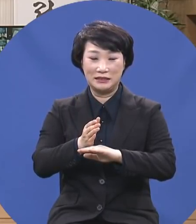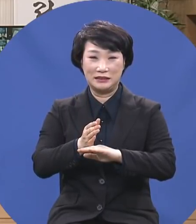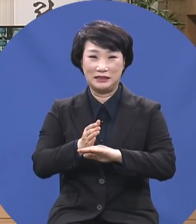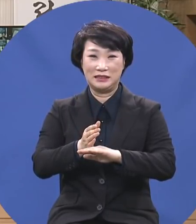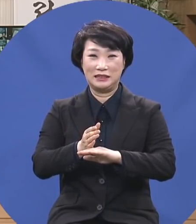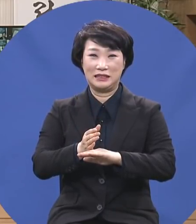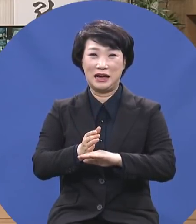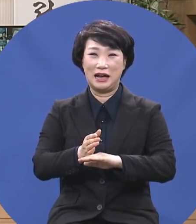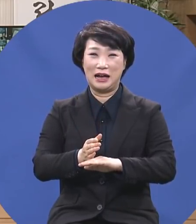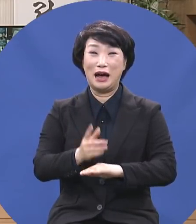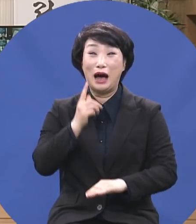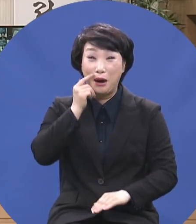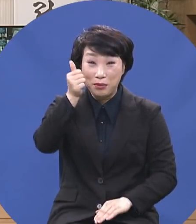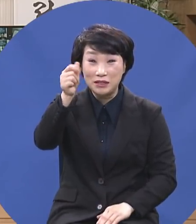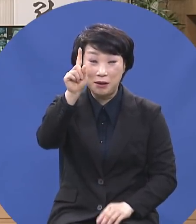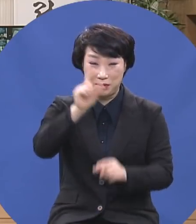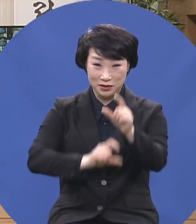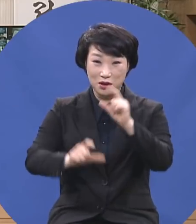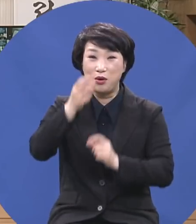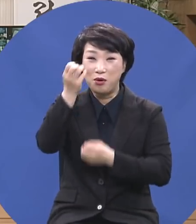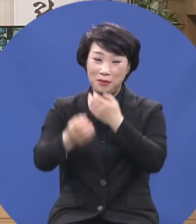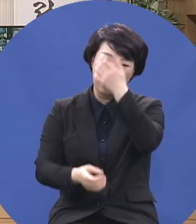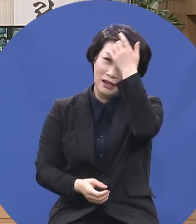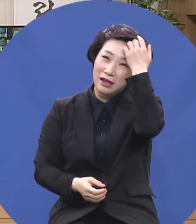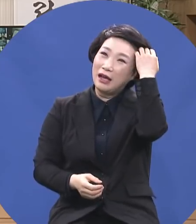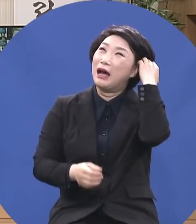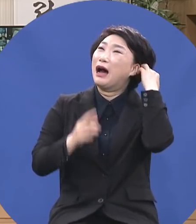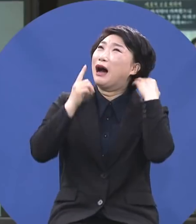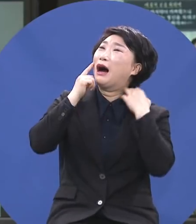감사함. 아버지 다시 한번